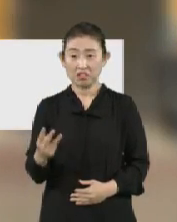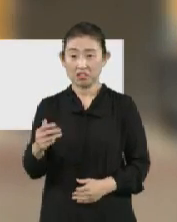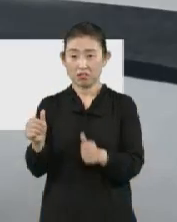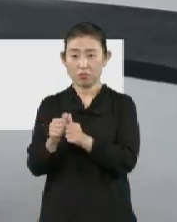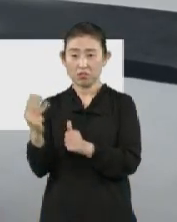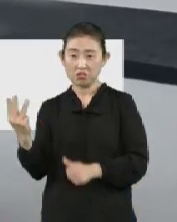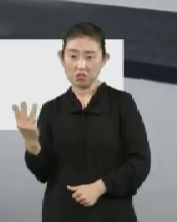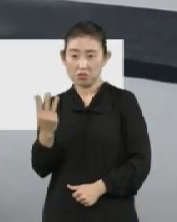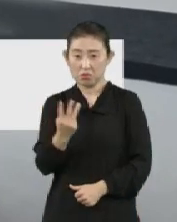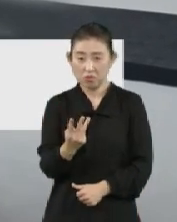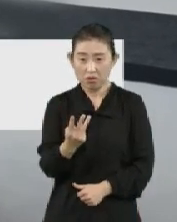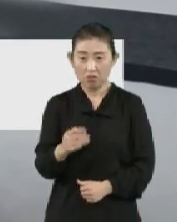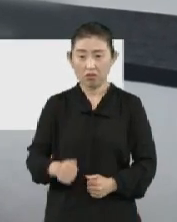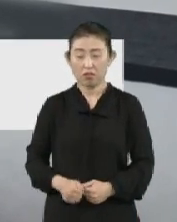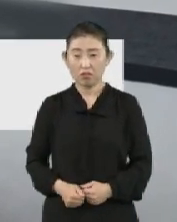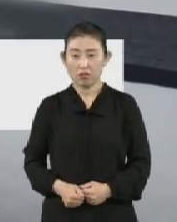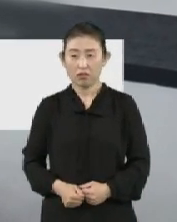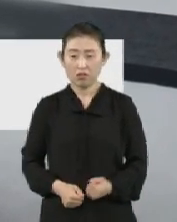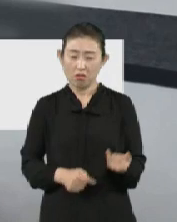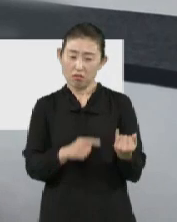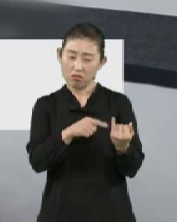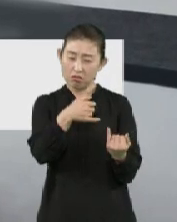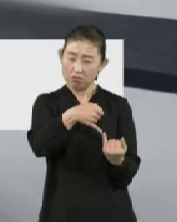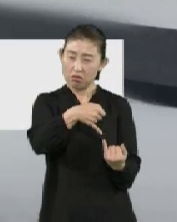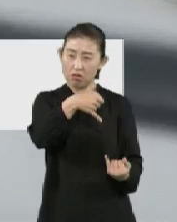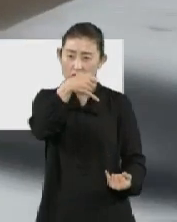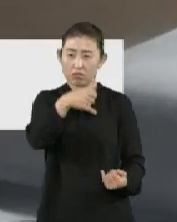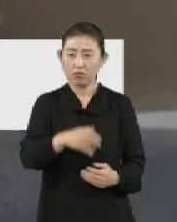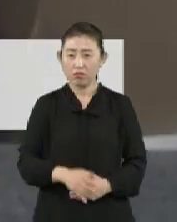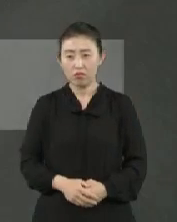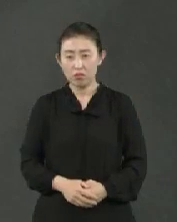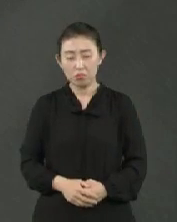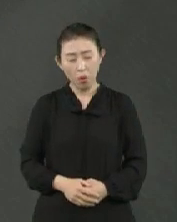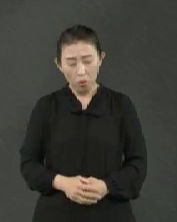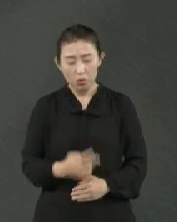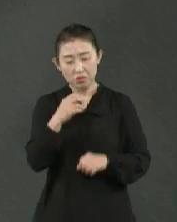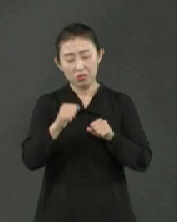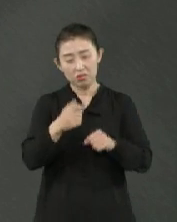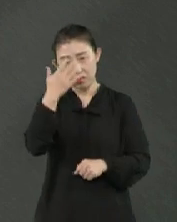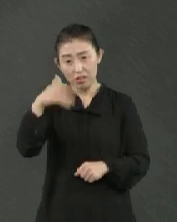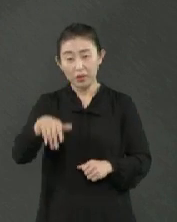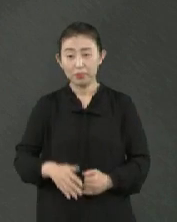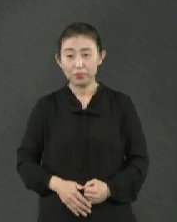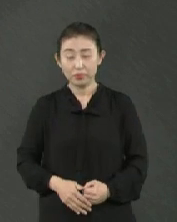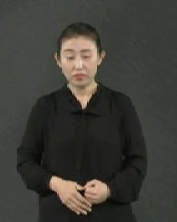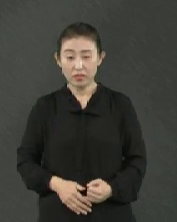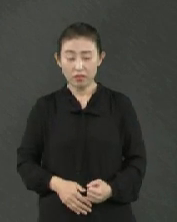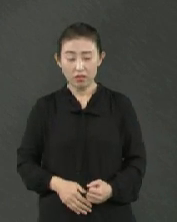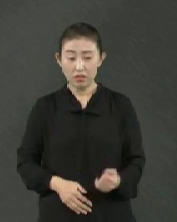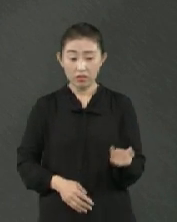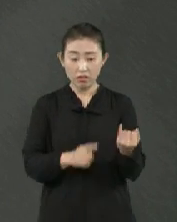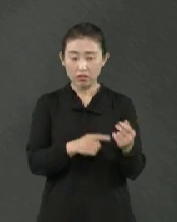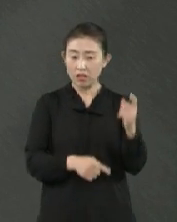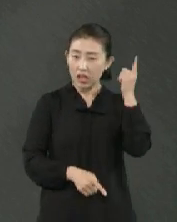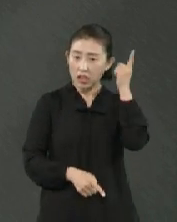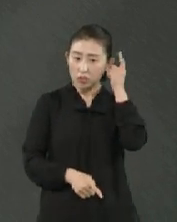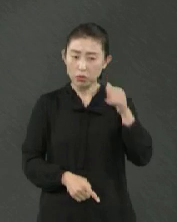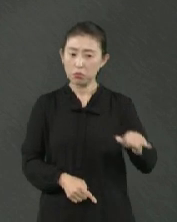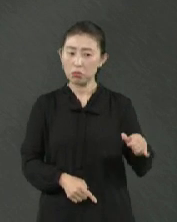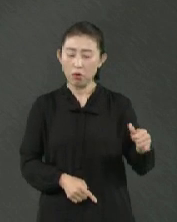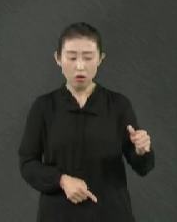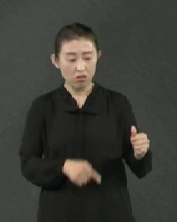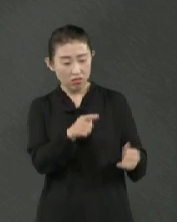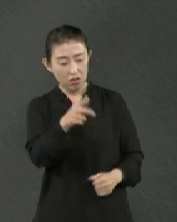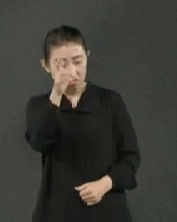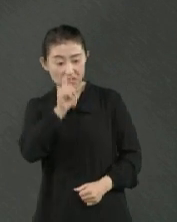잡더라고. 여자가 진짜 그냥 살아있는 것만 해도 나 감사하잖아. 범행 후 A씨의 핸드폰으로 전화가 계속 오자 경찰에